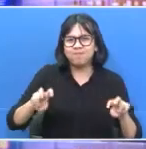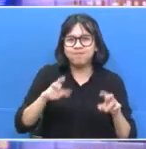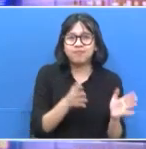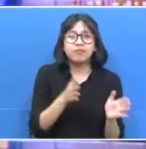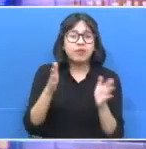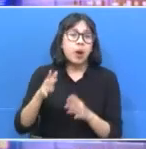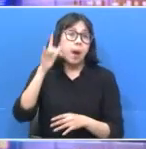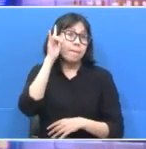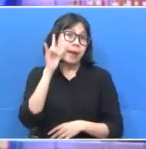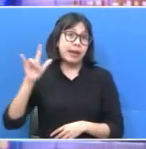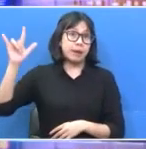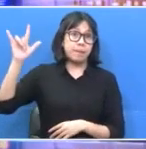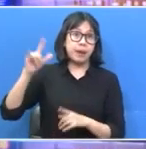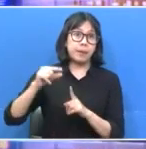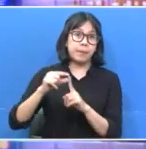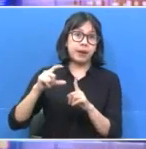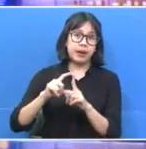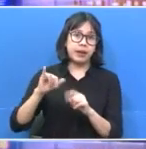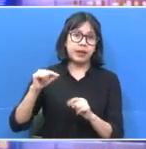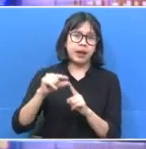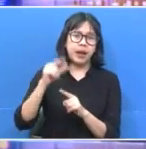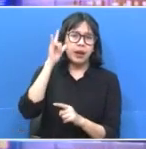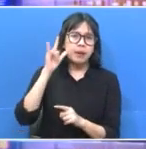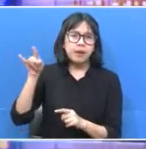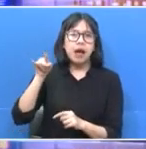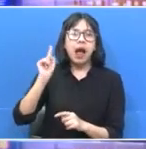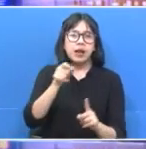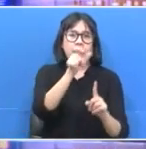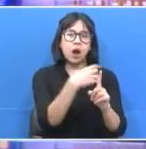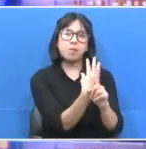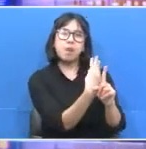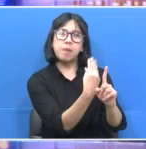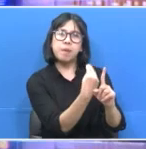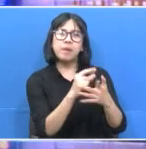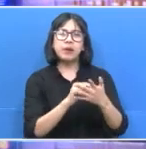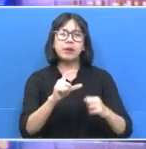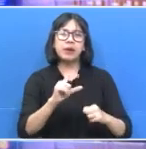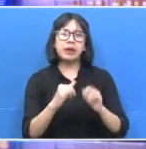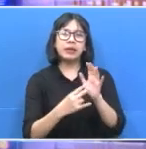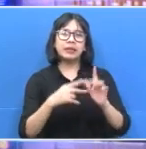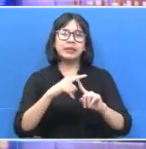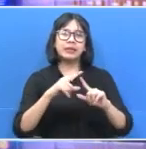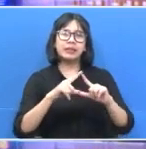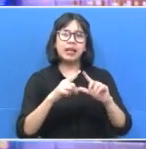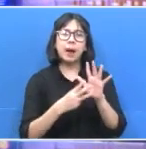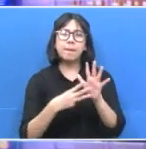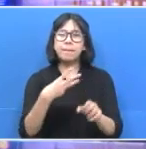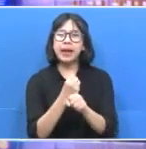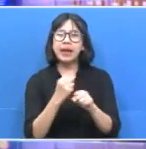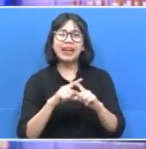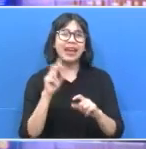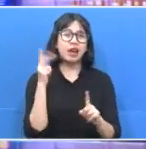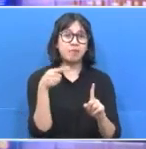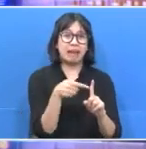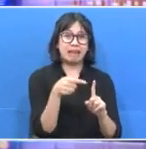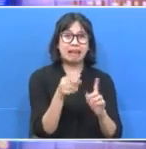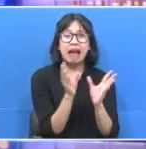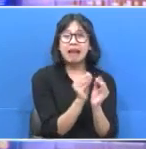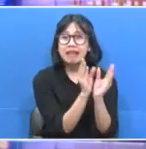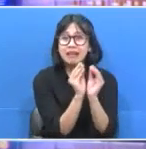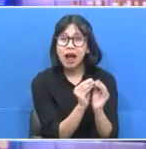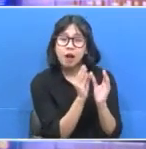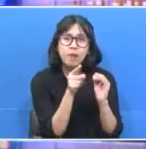DPP PDIP Perjuangan meminta klarifikasi dari cinta Mega soal dirinya yang bermain game saat rapat paripurna DPRD DKI Jakarta